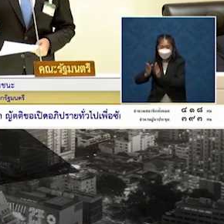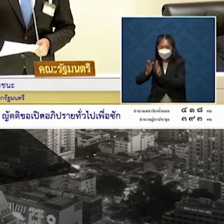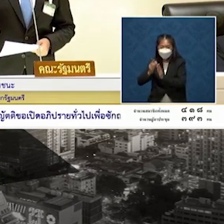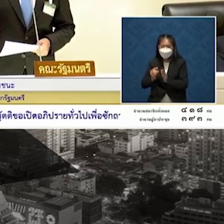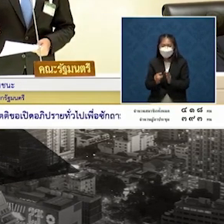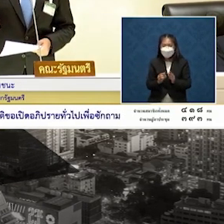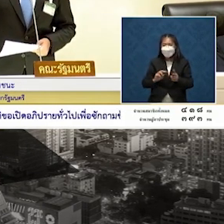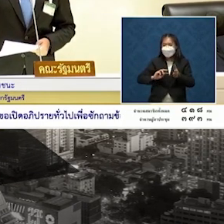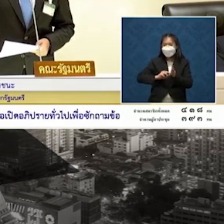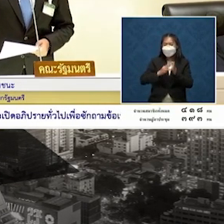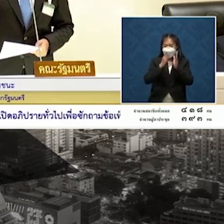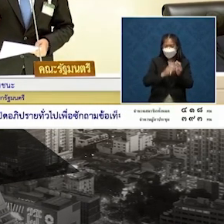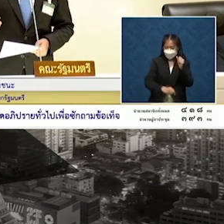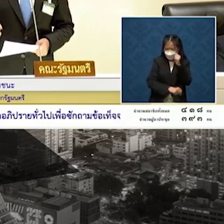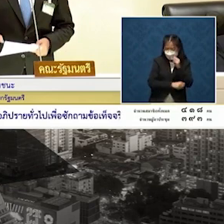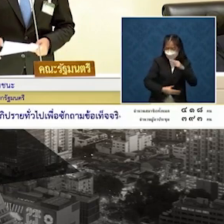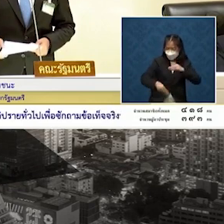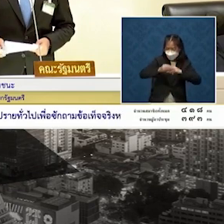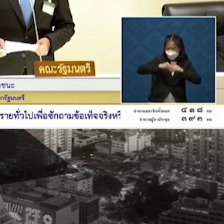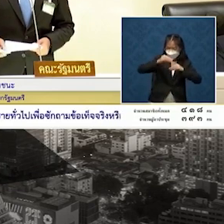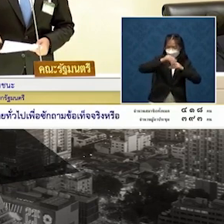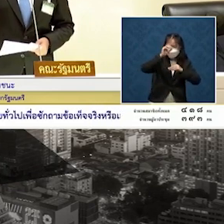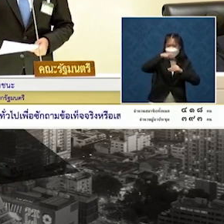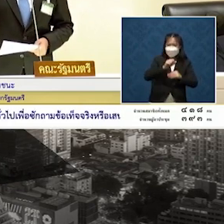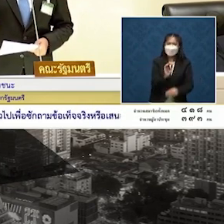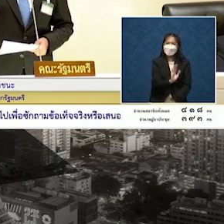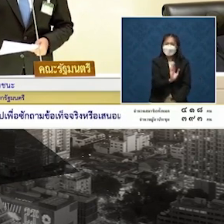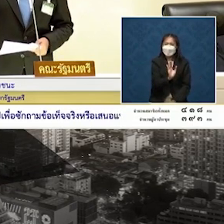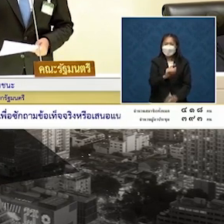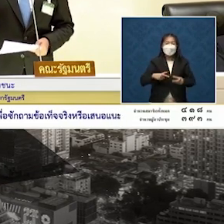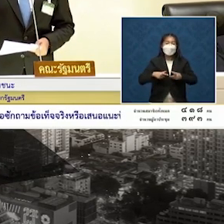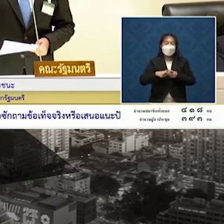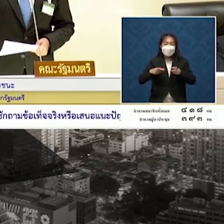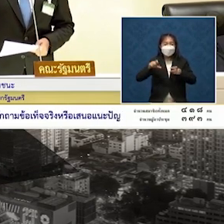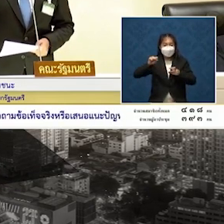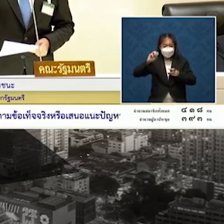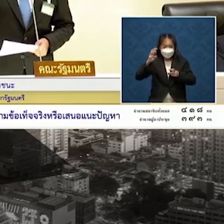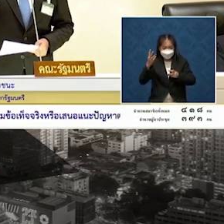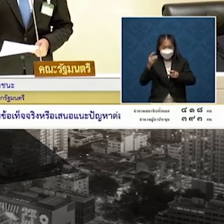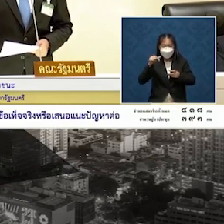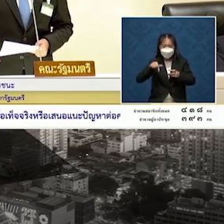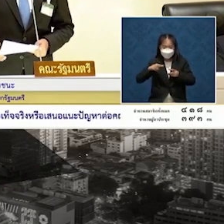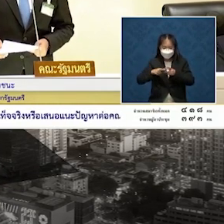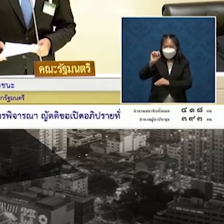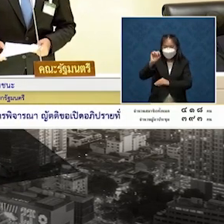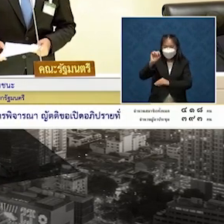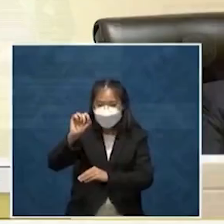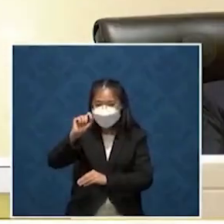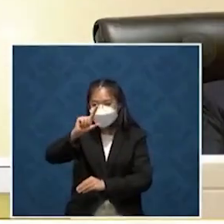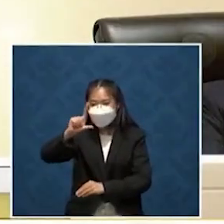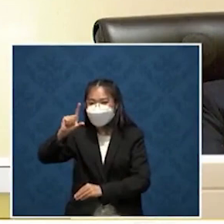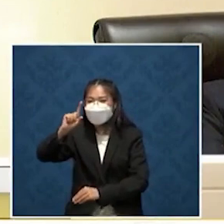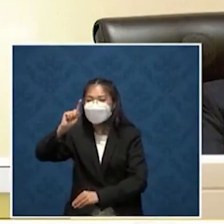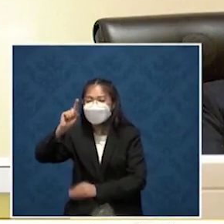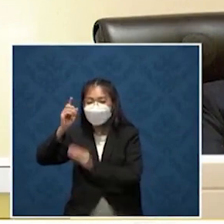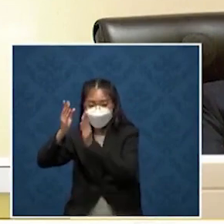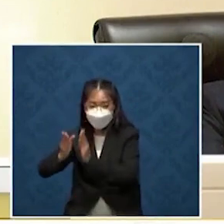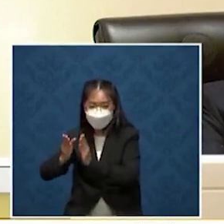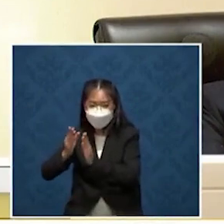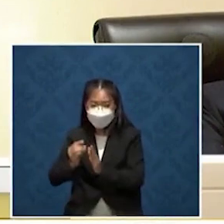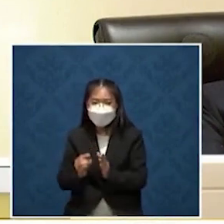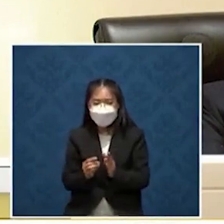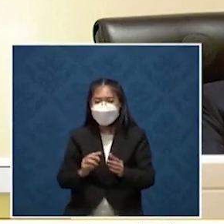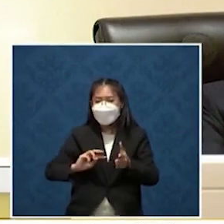เอามีการไปดูแคลนคำชี้แจงล่าสุดจากรัฐมนตรีประจำสำนักนายกเรื่องนี ้ท่านต้องเข้าใจก่อนน